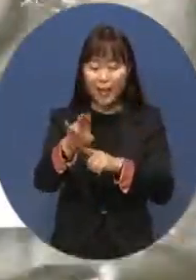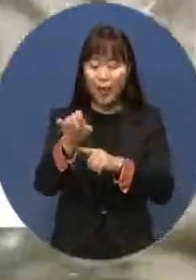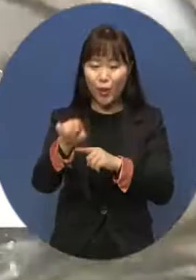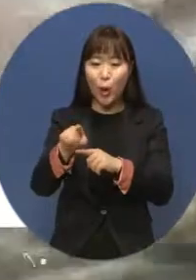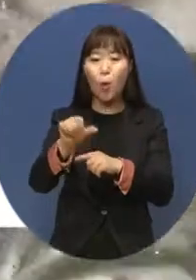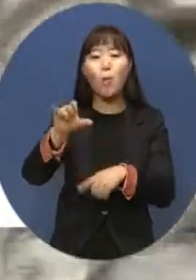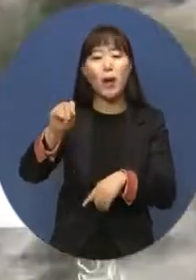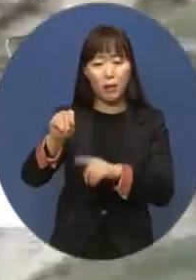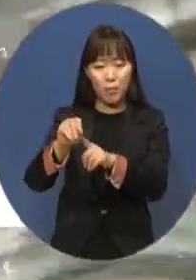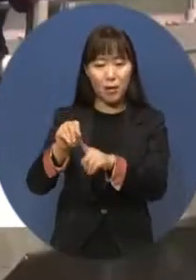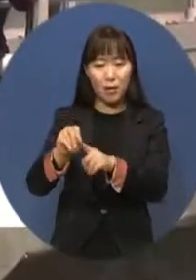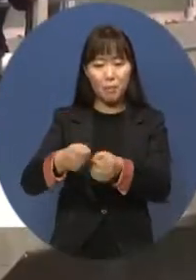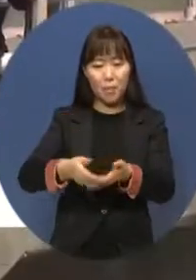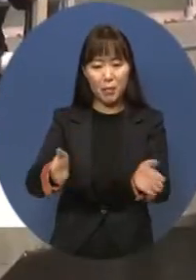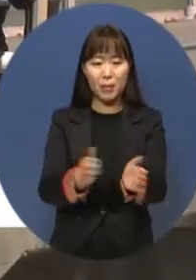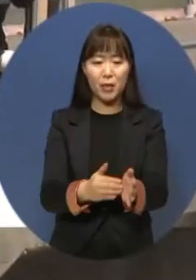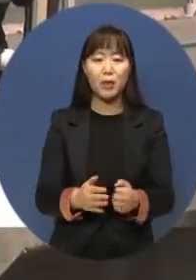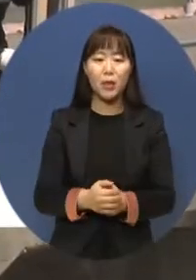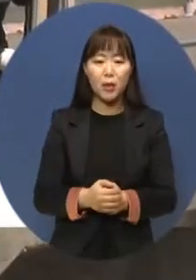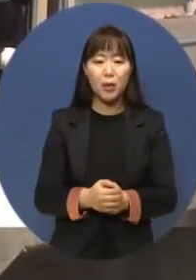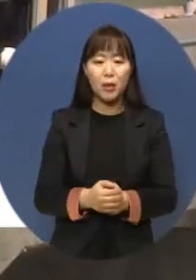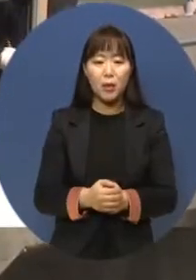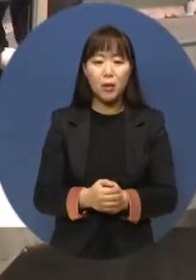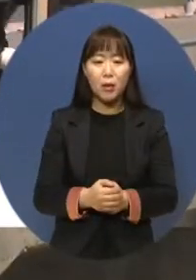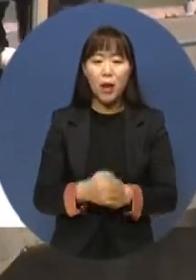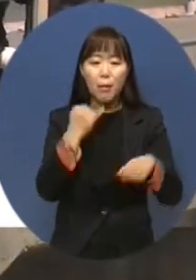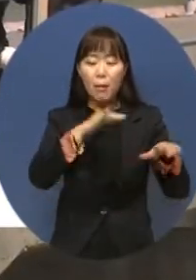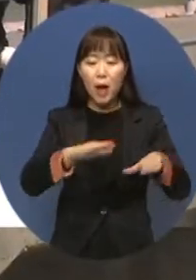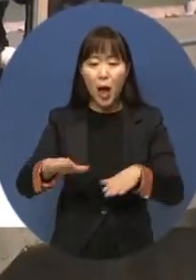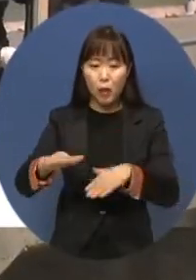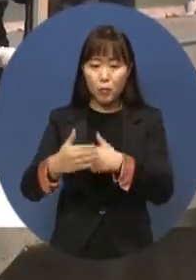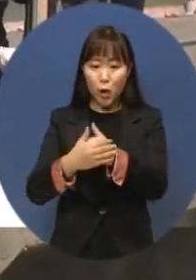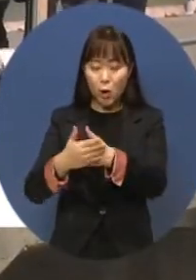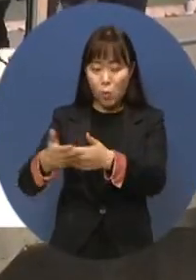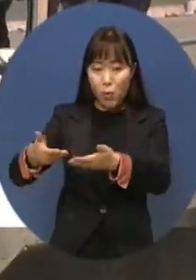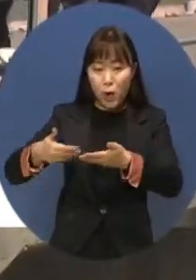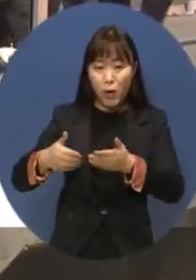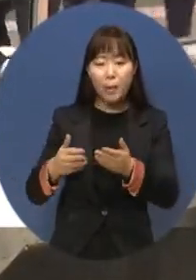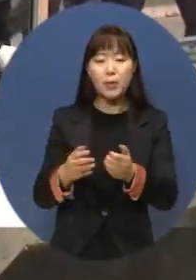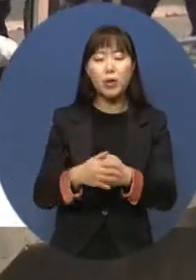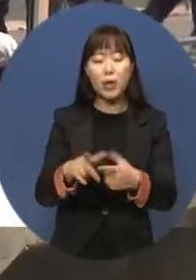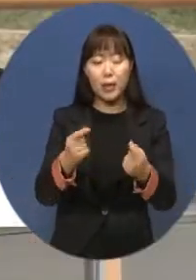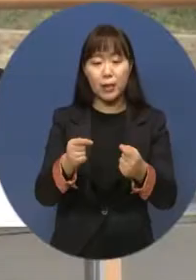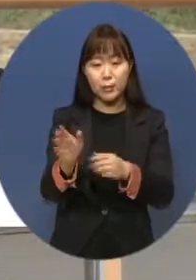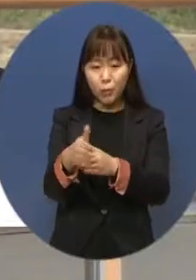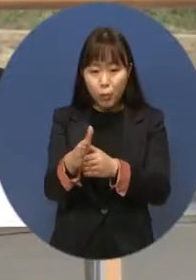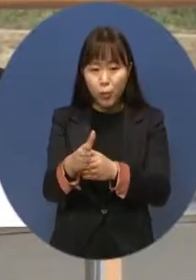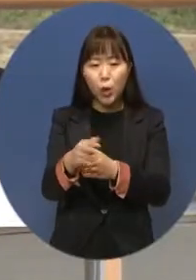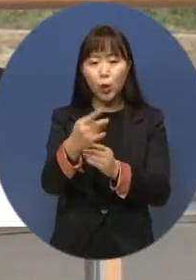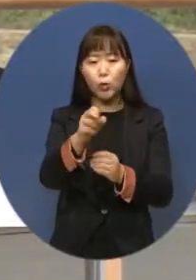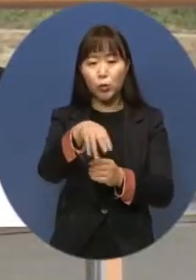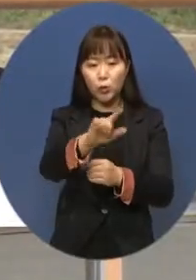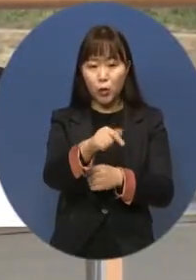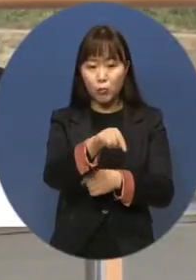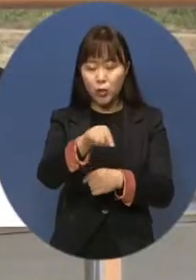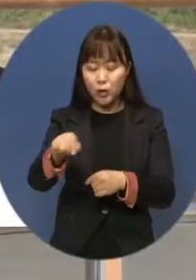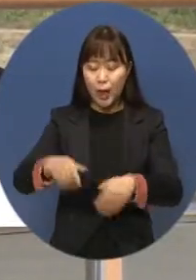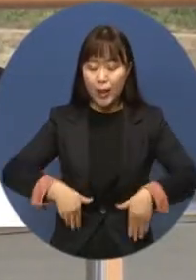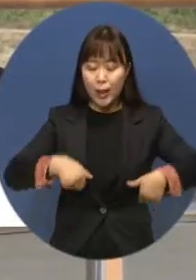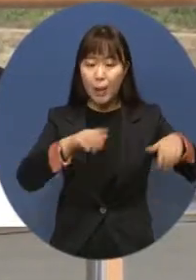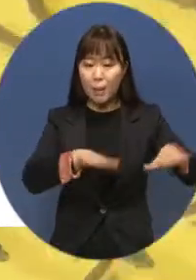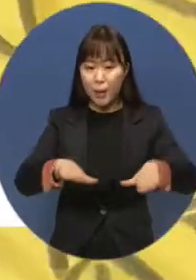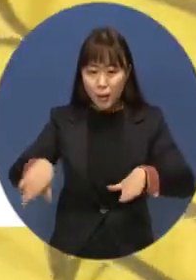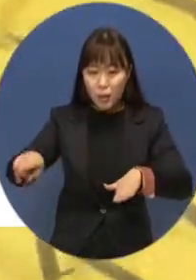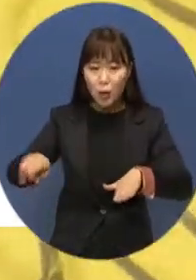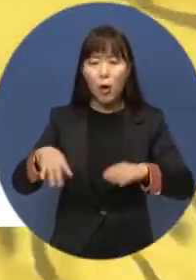했습니다 전라남도 해양수산과 학원 으로부터 지원받아 방류한 연어는 동천 에서 남해 바다로 이동해